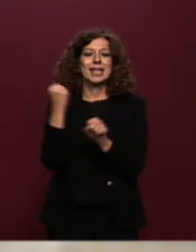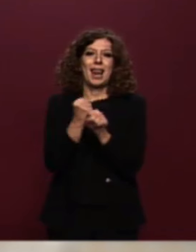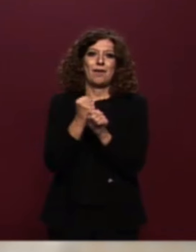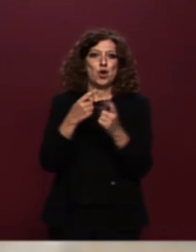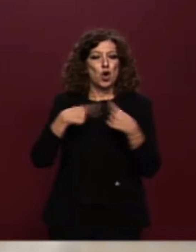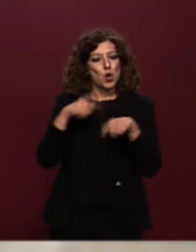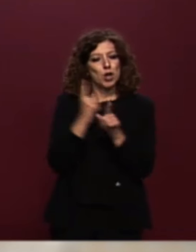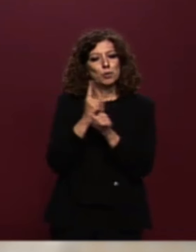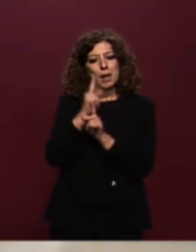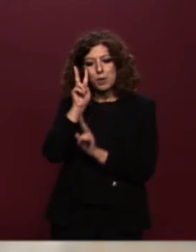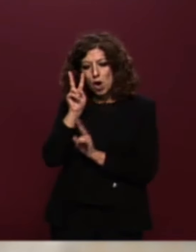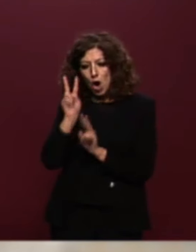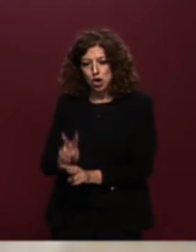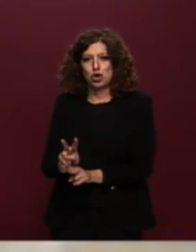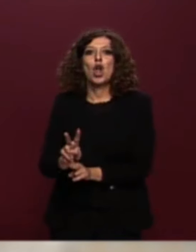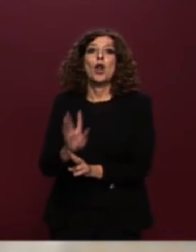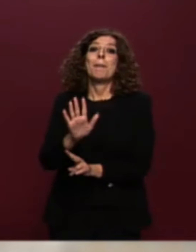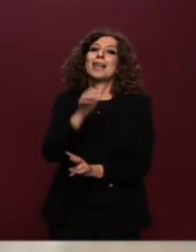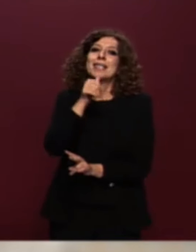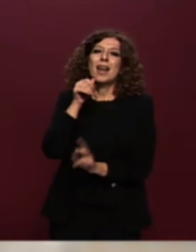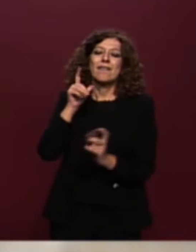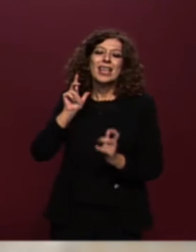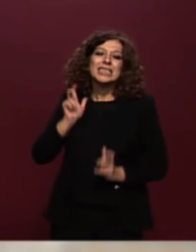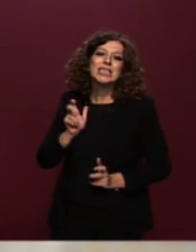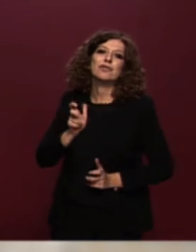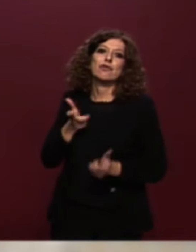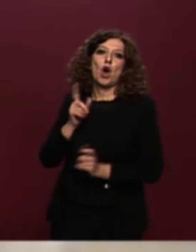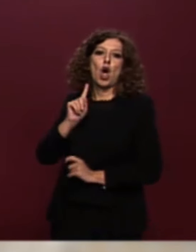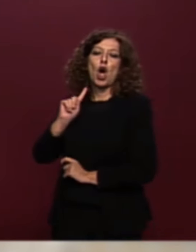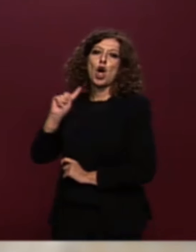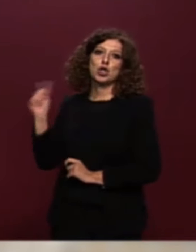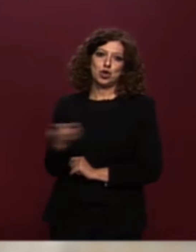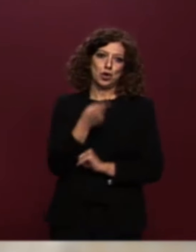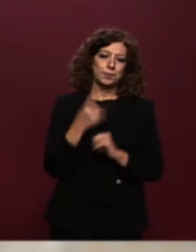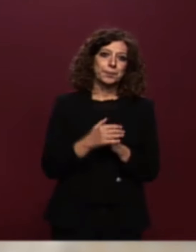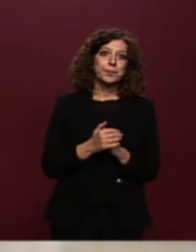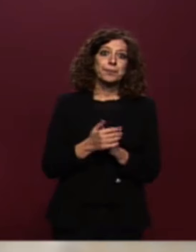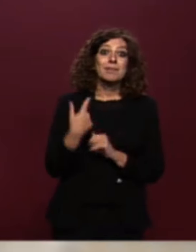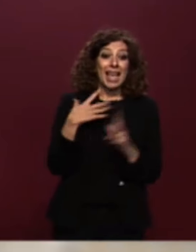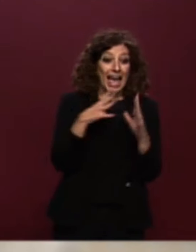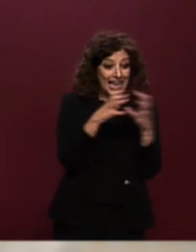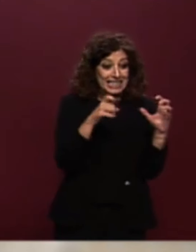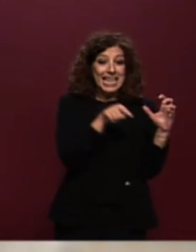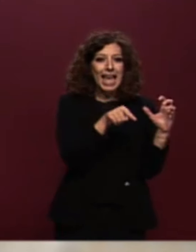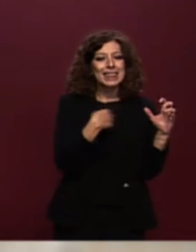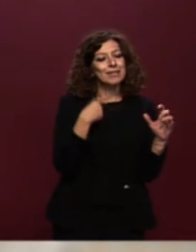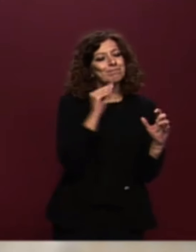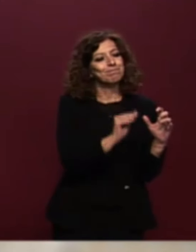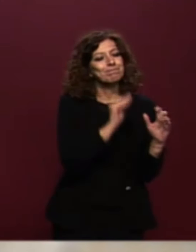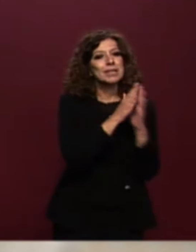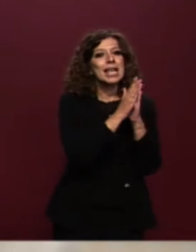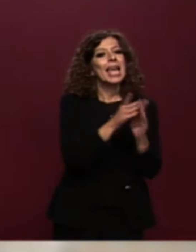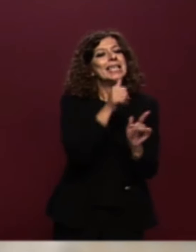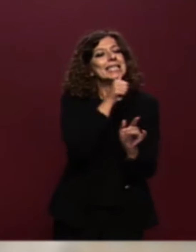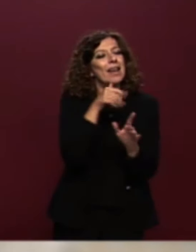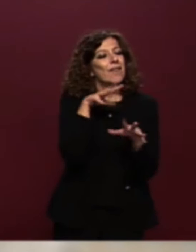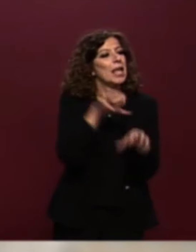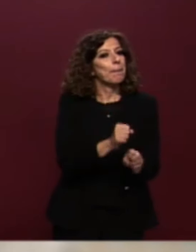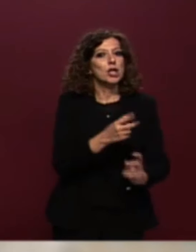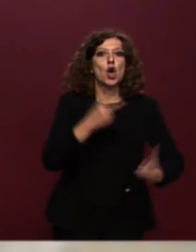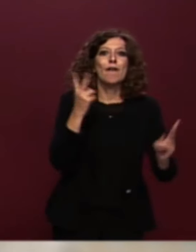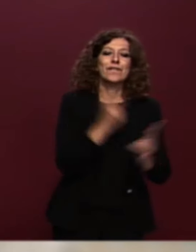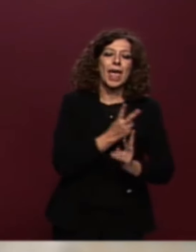agire e vigilare, ma serve uno sforzo di tutti. Alle aziende chiediamo un impegno autentico per la salute e